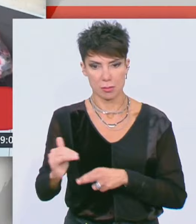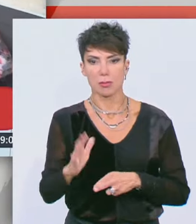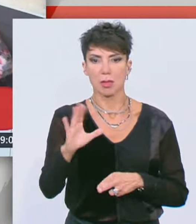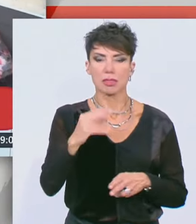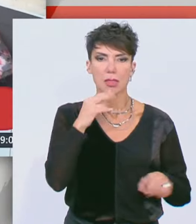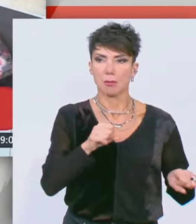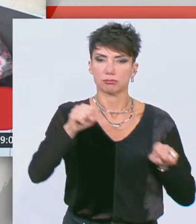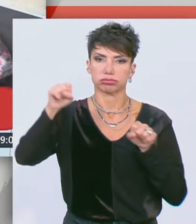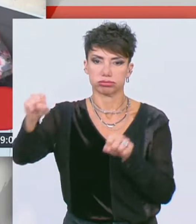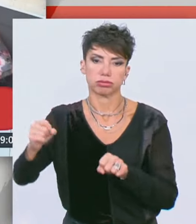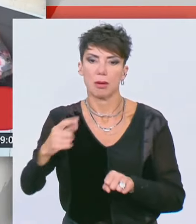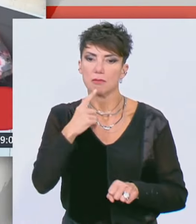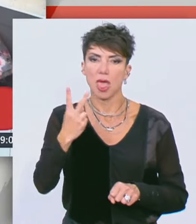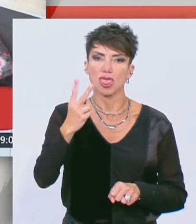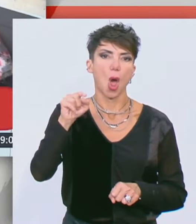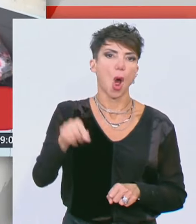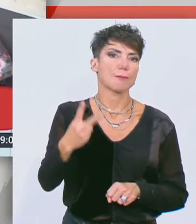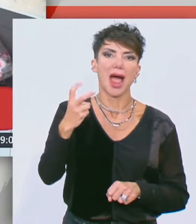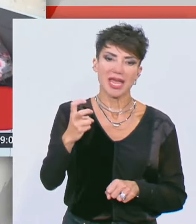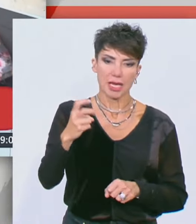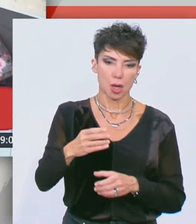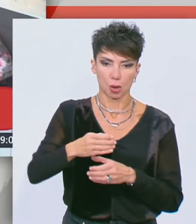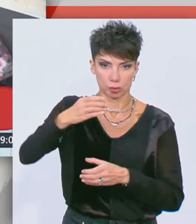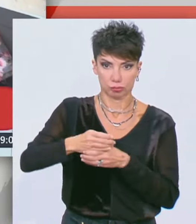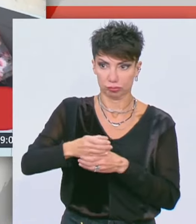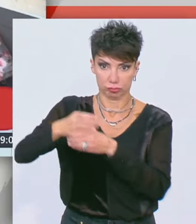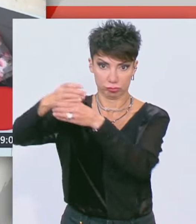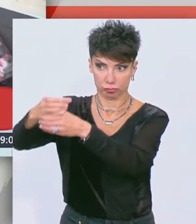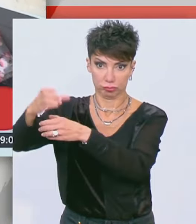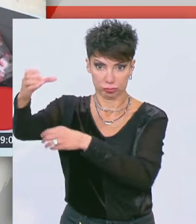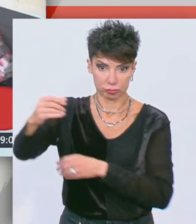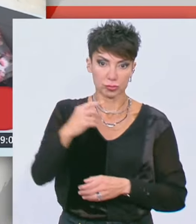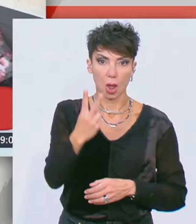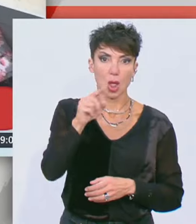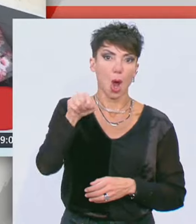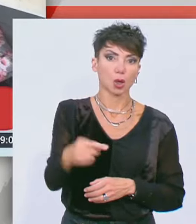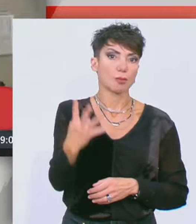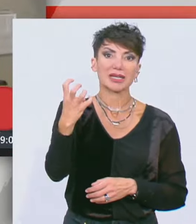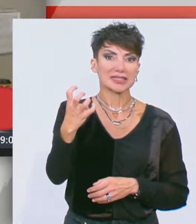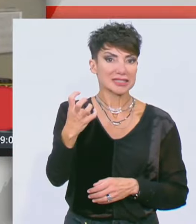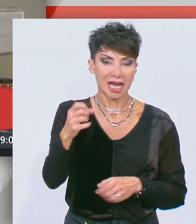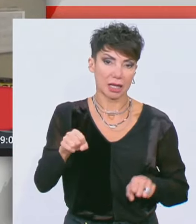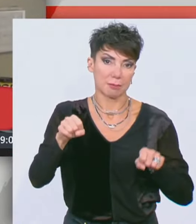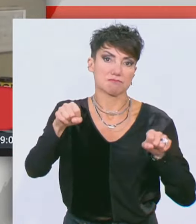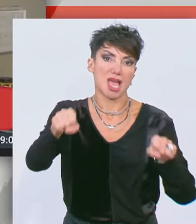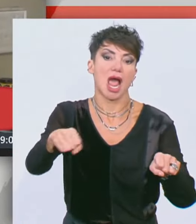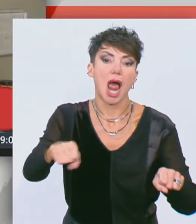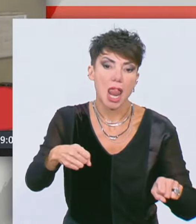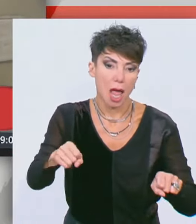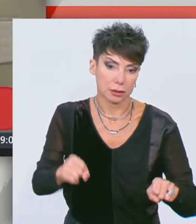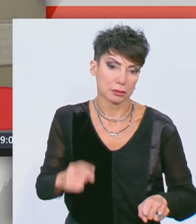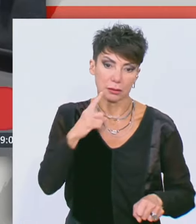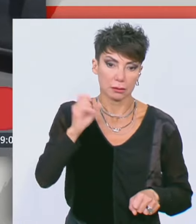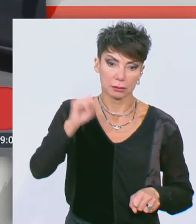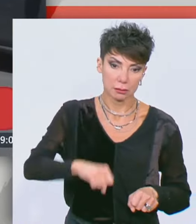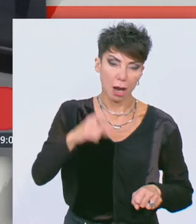delivery. Για παράδειγμα, 2,20 € στο πλαστικό στο χέρι, 2,40 € στην πόρτα σου. Θα ανέβει και το take away αλλά και